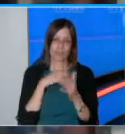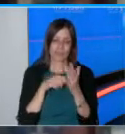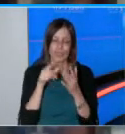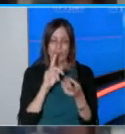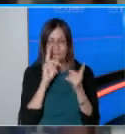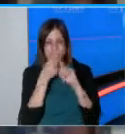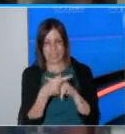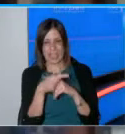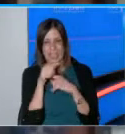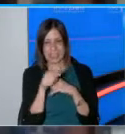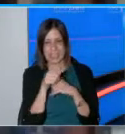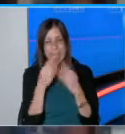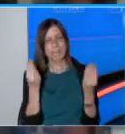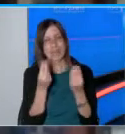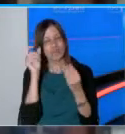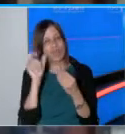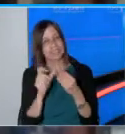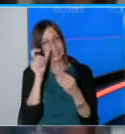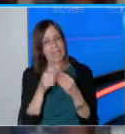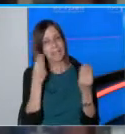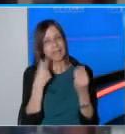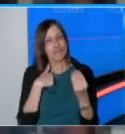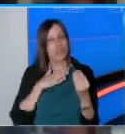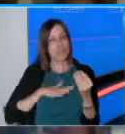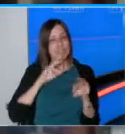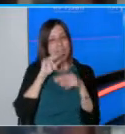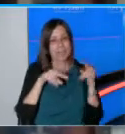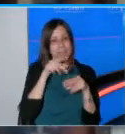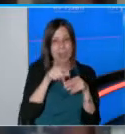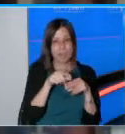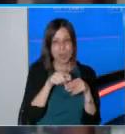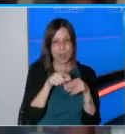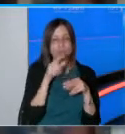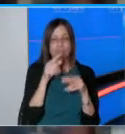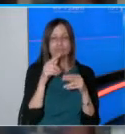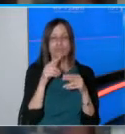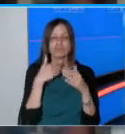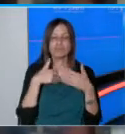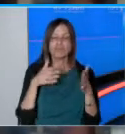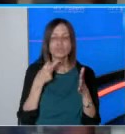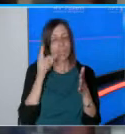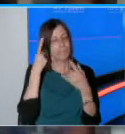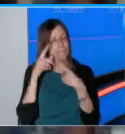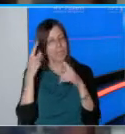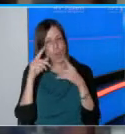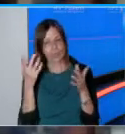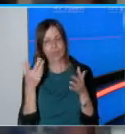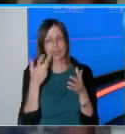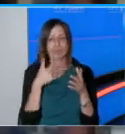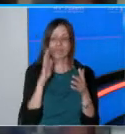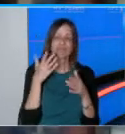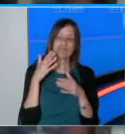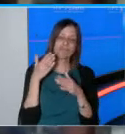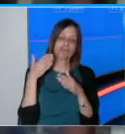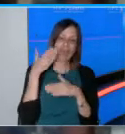הופך את העניין הזה של משהו אזרחי, משהו שאנחנו רוצים לטפל בו במסגרת שהיא יותר במחלוקת, יותר בלהכניס